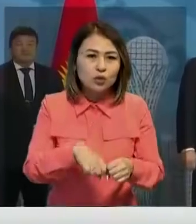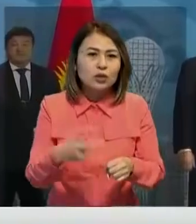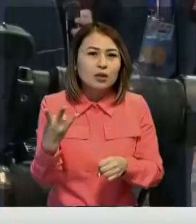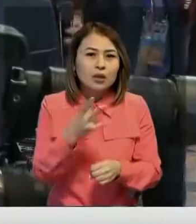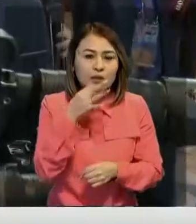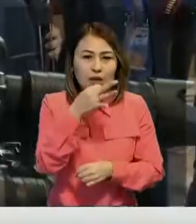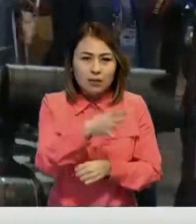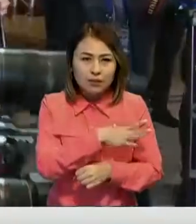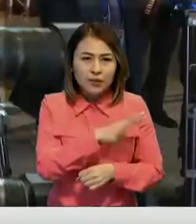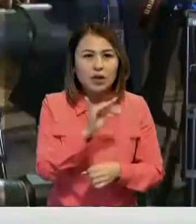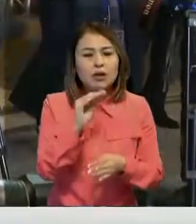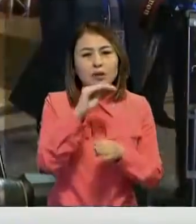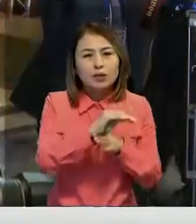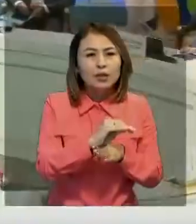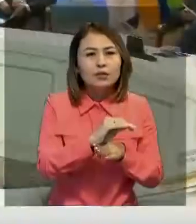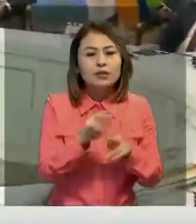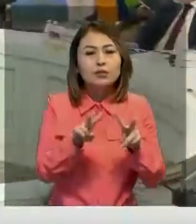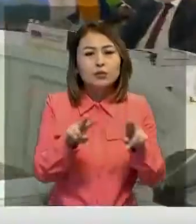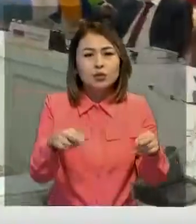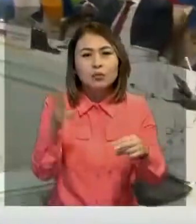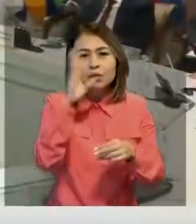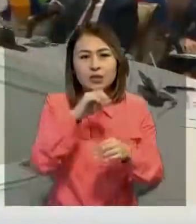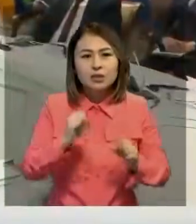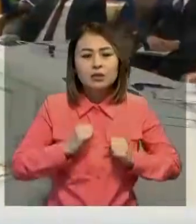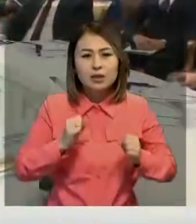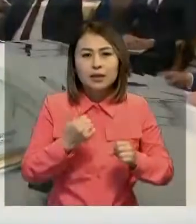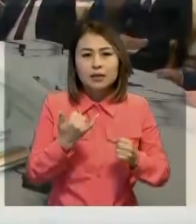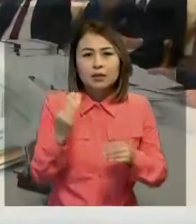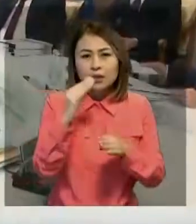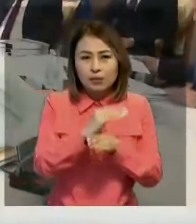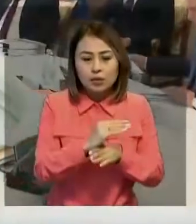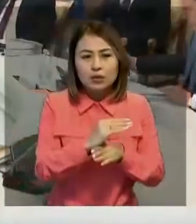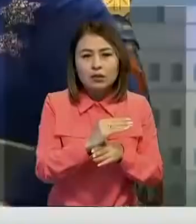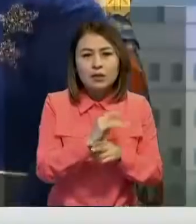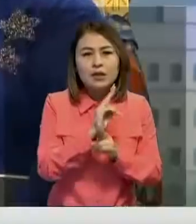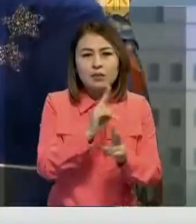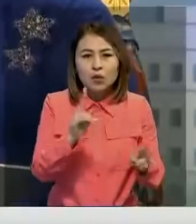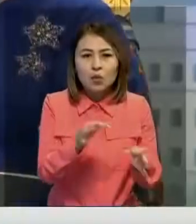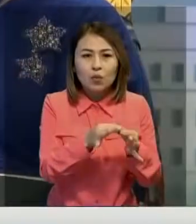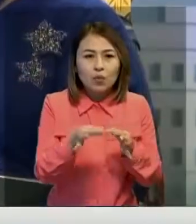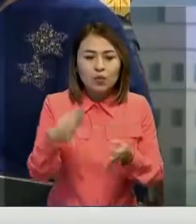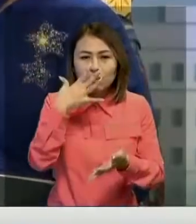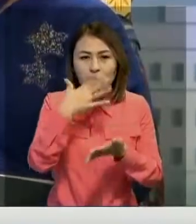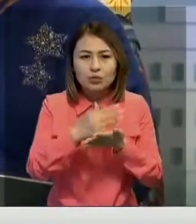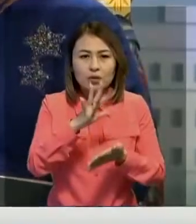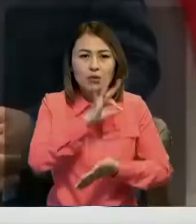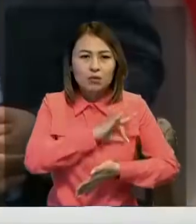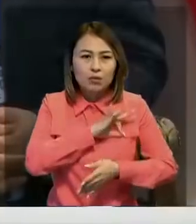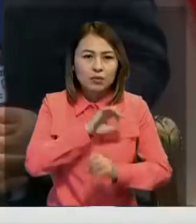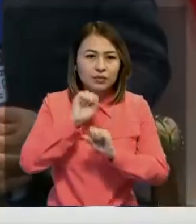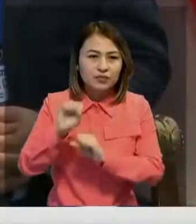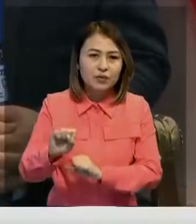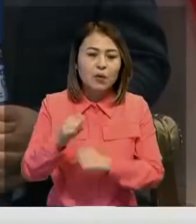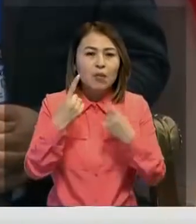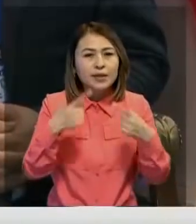дереу жою керектігін айтты. Әр тарапқа тең мүмкіндік берілсін деді. Өйткені кейбір елдер өз мүдделерін ғана қорғап отырған